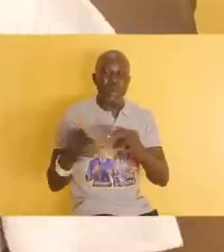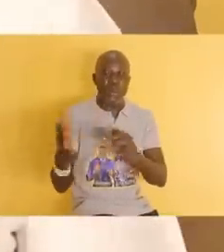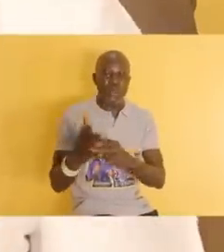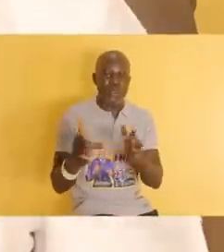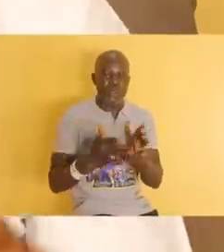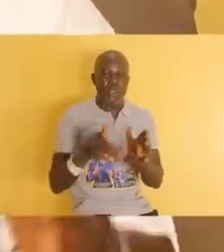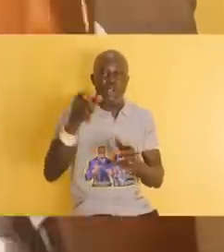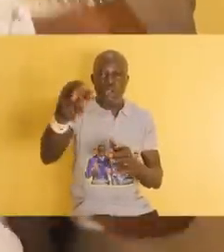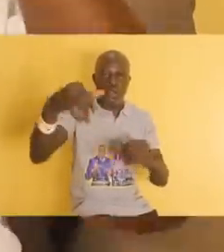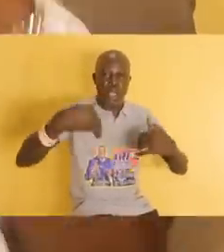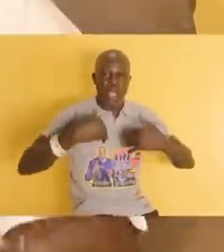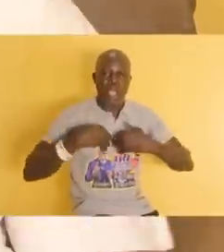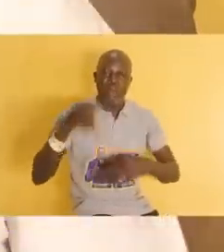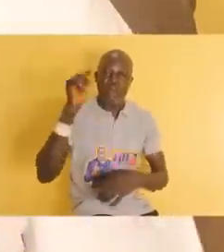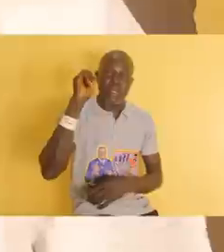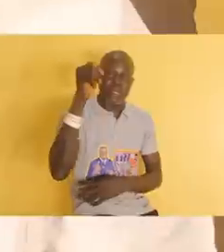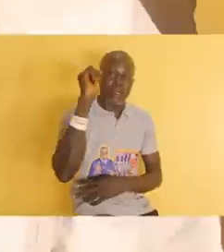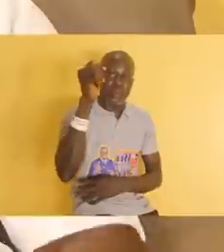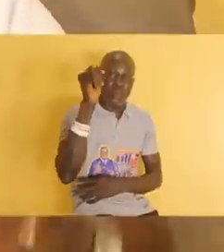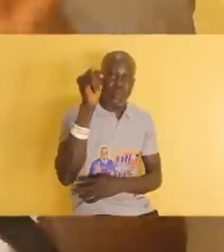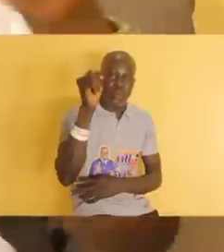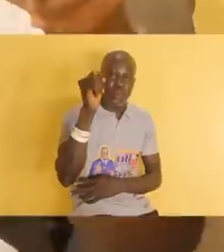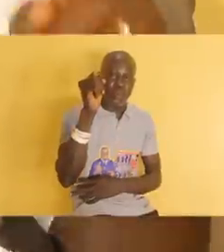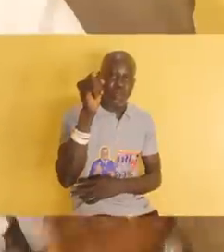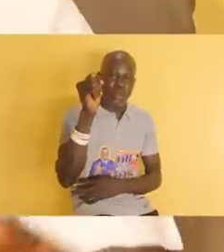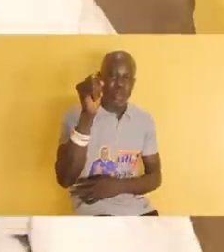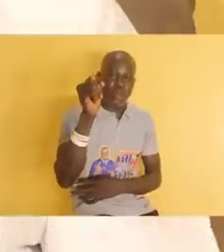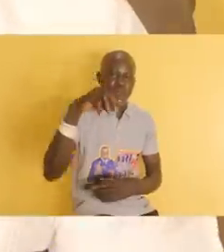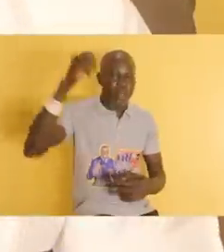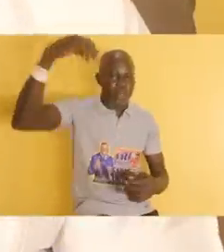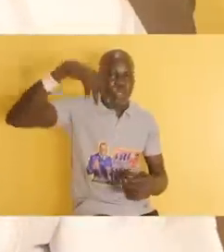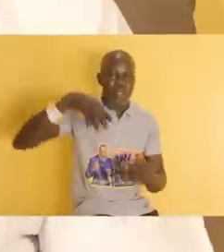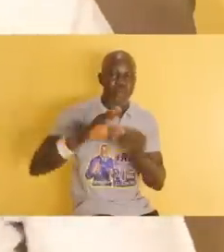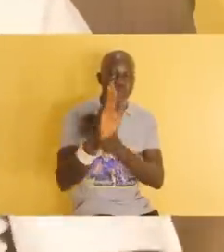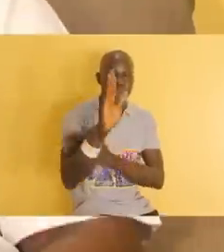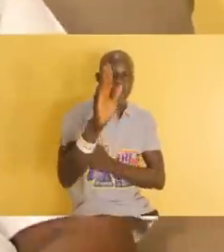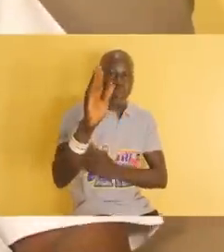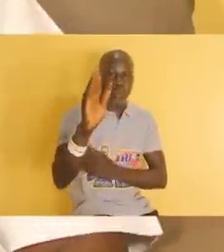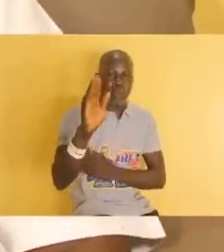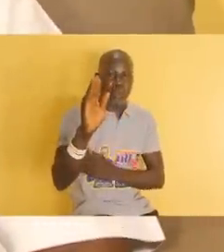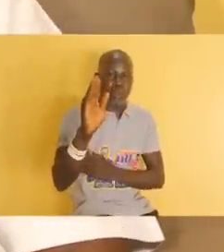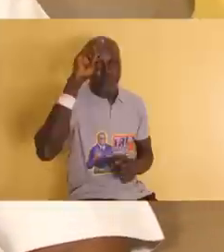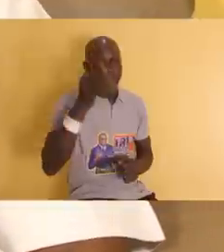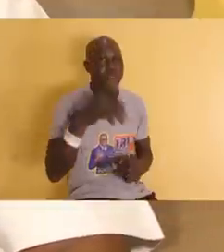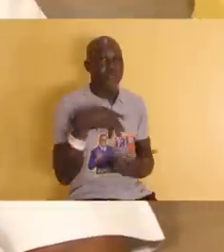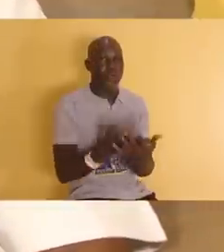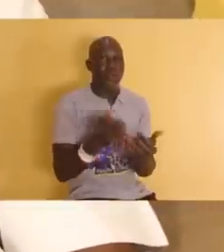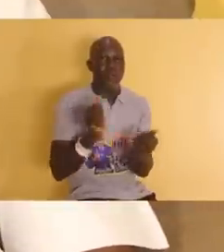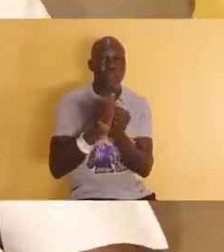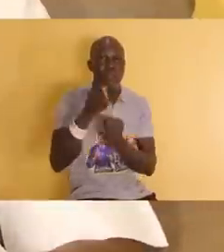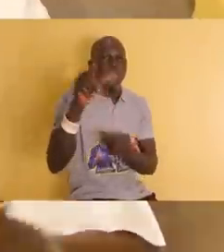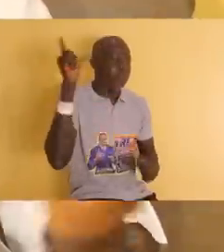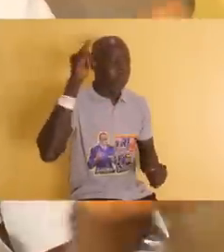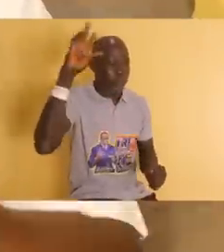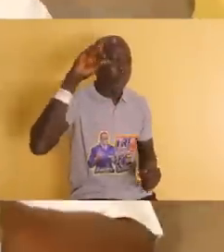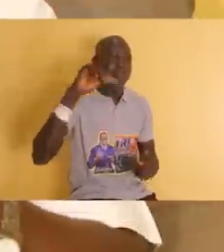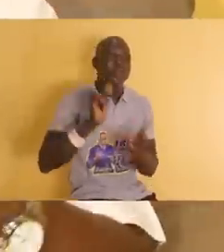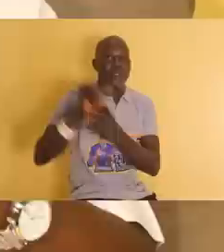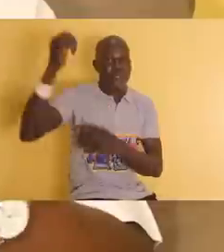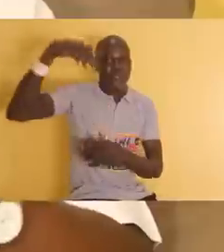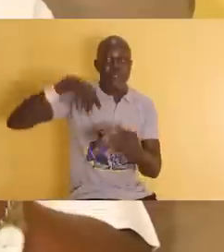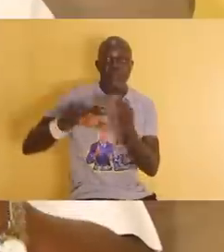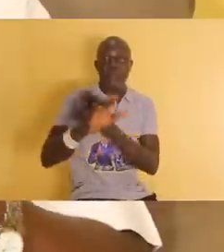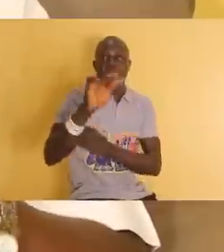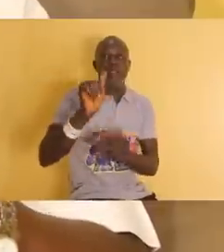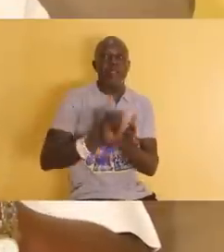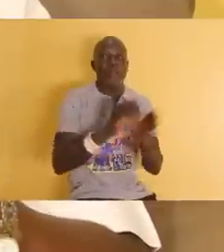Jésù. O máa ní testimony. Yóò lè dára fún ọ. Ẹ gbọ́ mi sá. Lágbára Ọlọ́run. Ayé